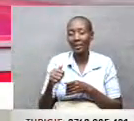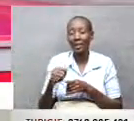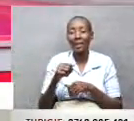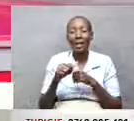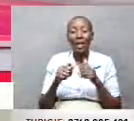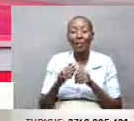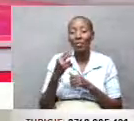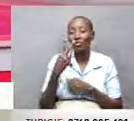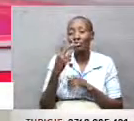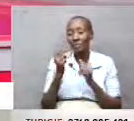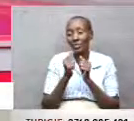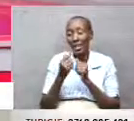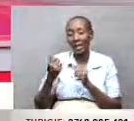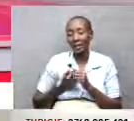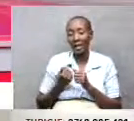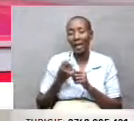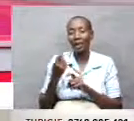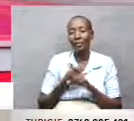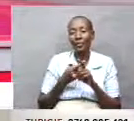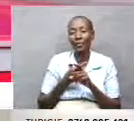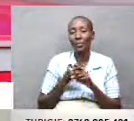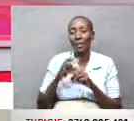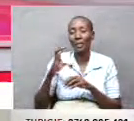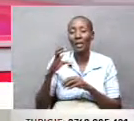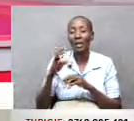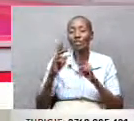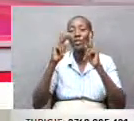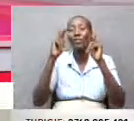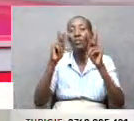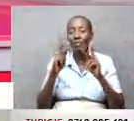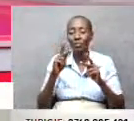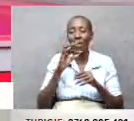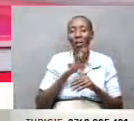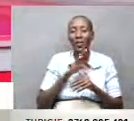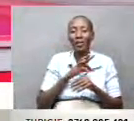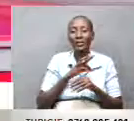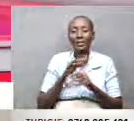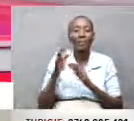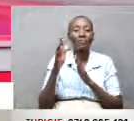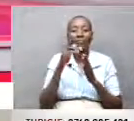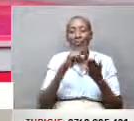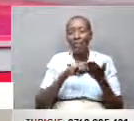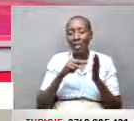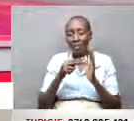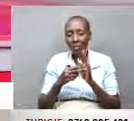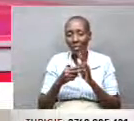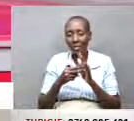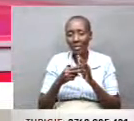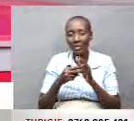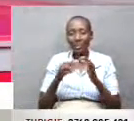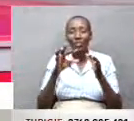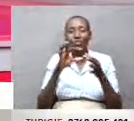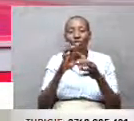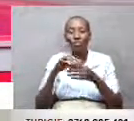wasichana 210 kutoka wadi ya Kisumu wamefanikiwa na mradi wa kujiunga na vyuo vya anuwai. Huu ni mradi